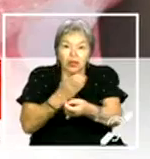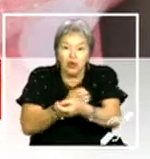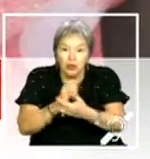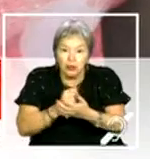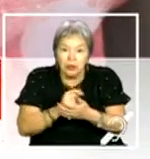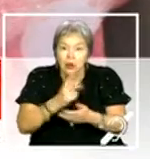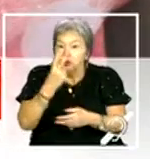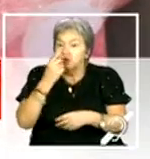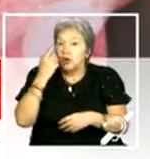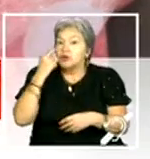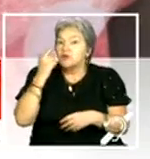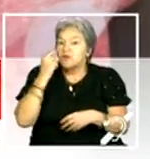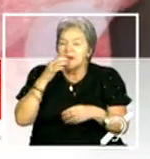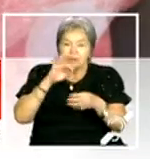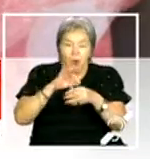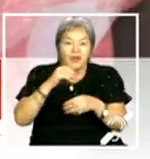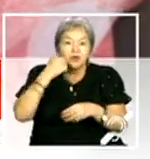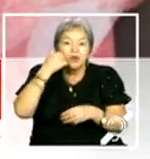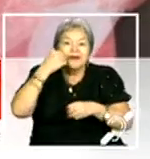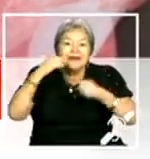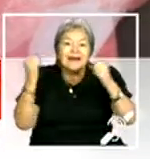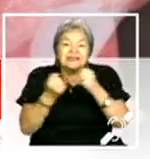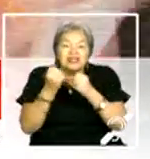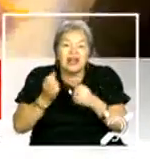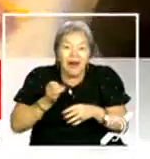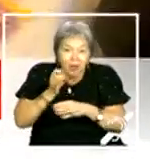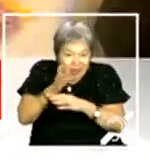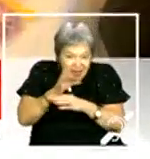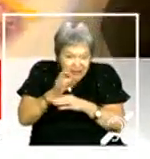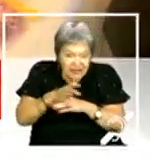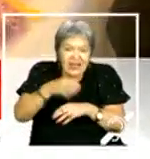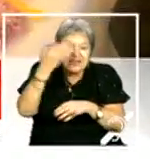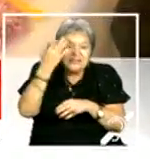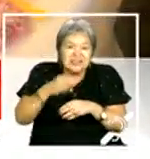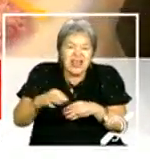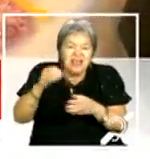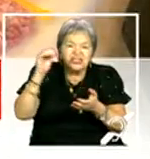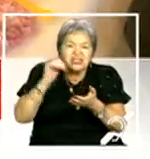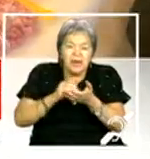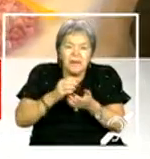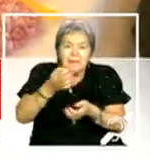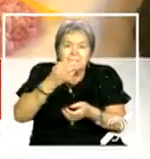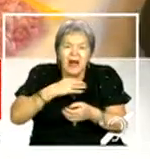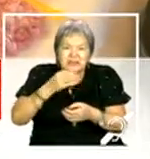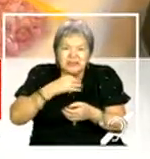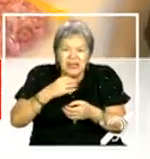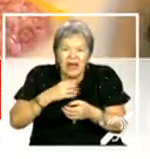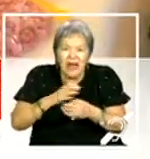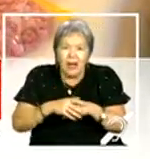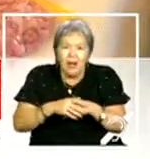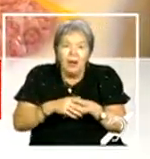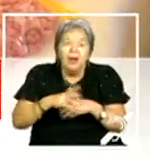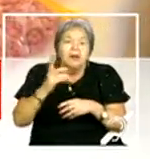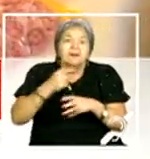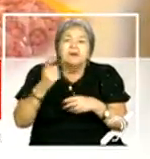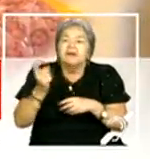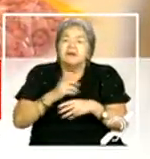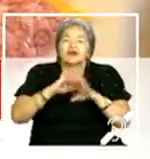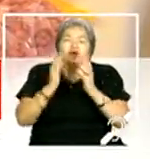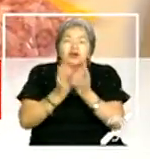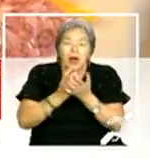doi suspecți, în momentul în care încercau să vândă 10.000 de comprimate de ecstasy din totalul